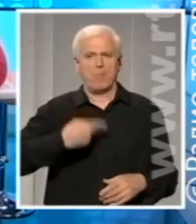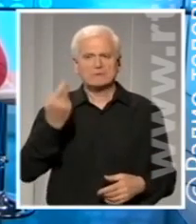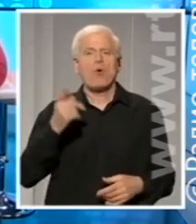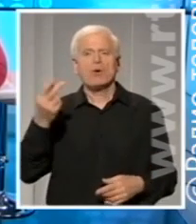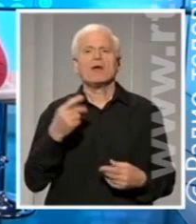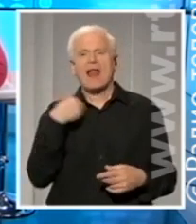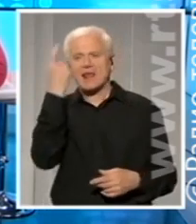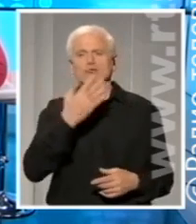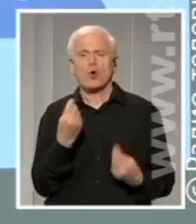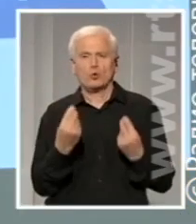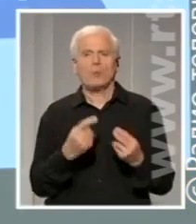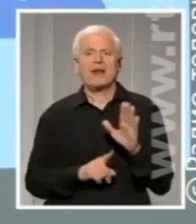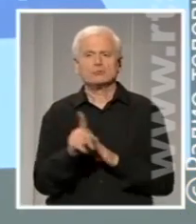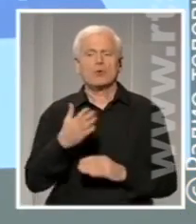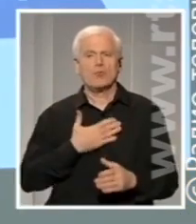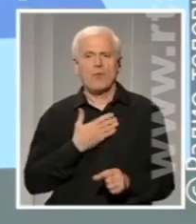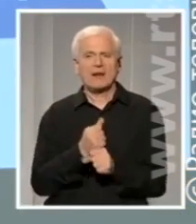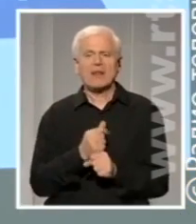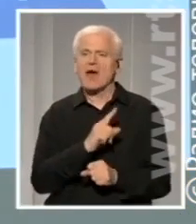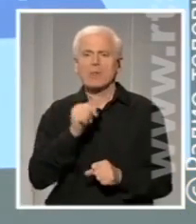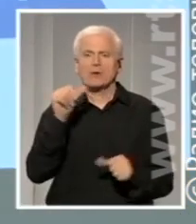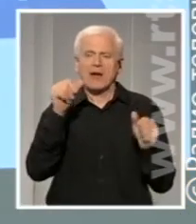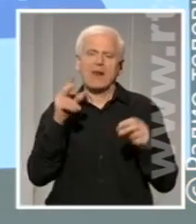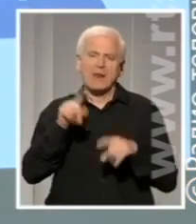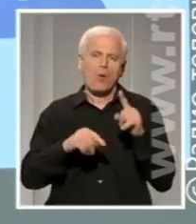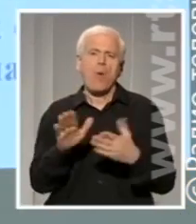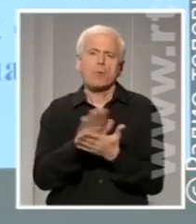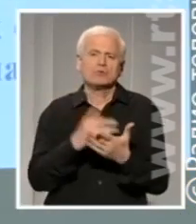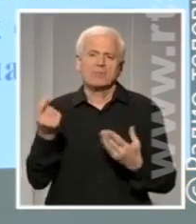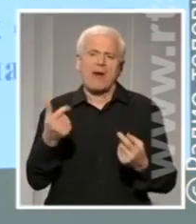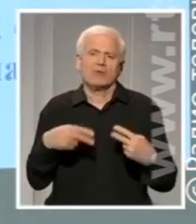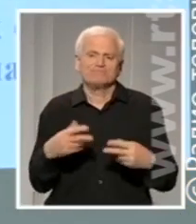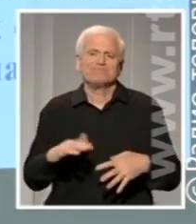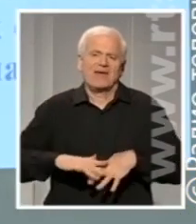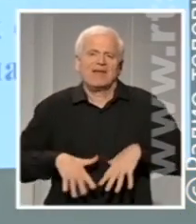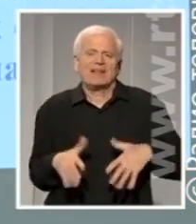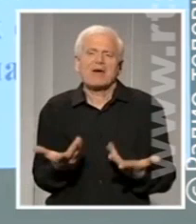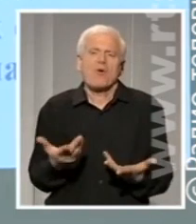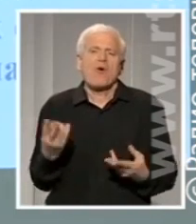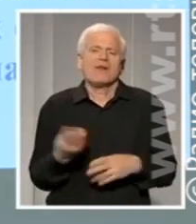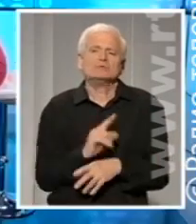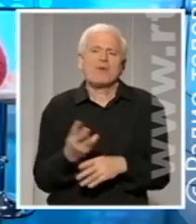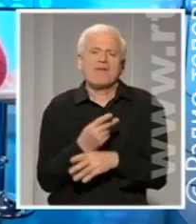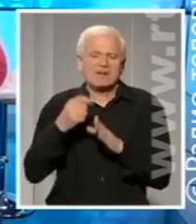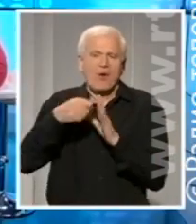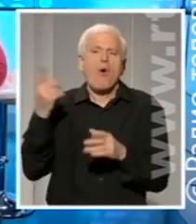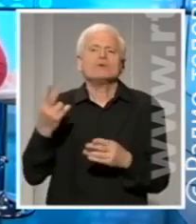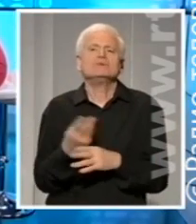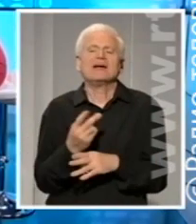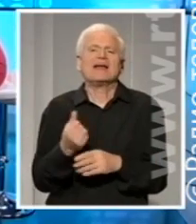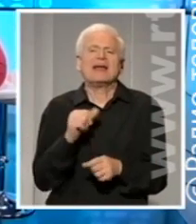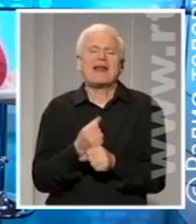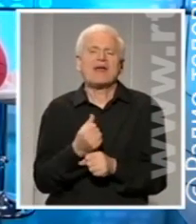dobre rezultate u sadašnjem radu, ali nemojte zameriti nekoj tremi početnoj. Znači, oni rade, važno je da naglasimo, jest, da rade u svom prirodnom okruženju,